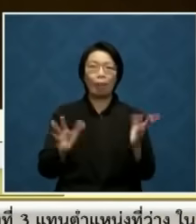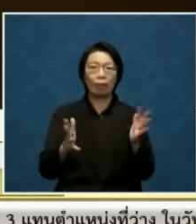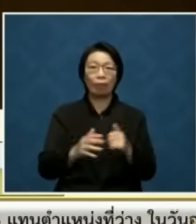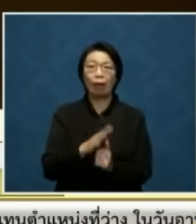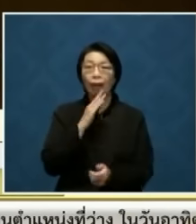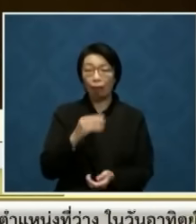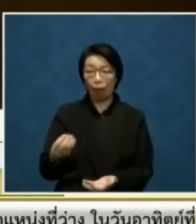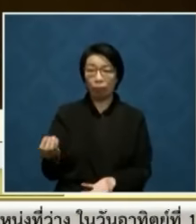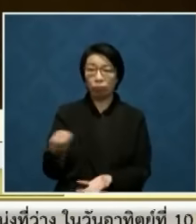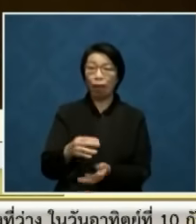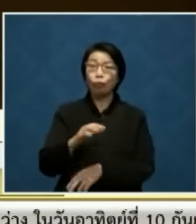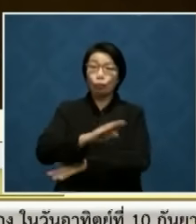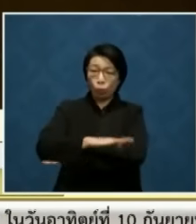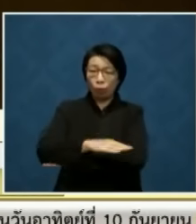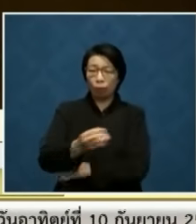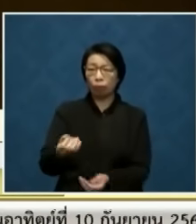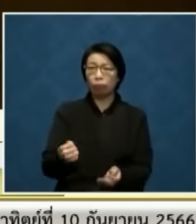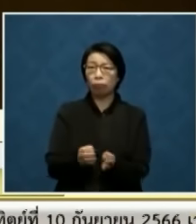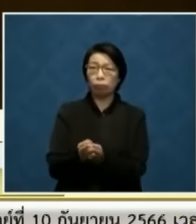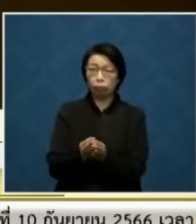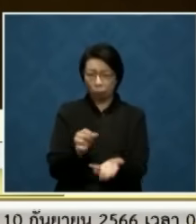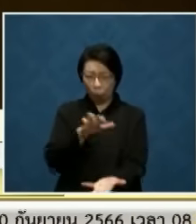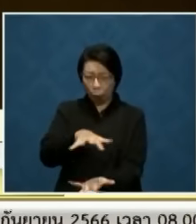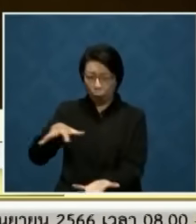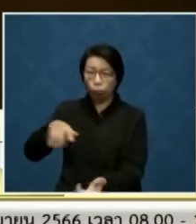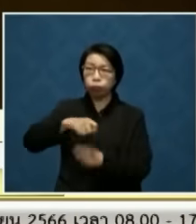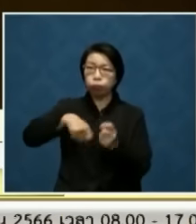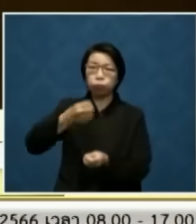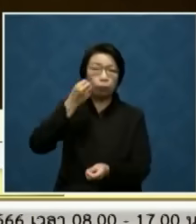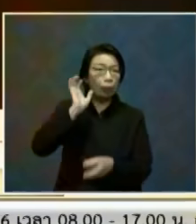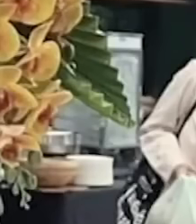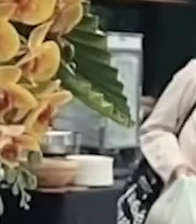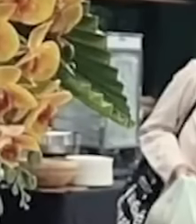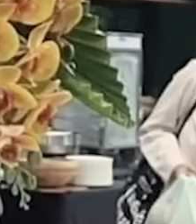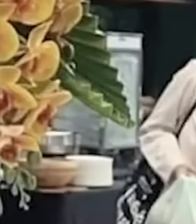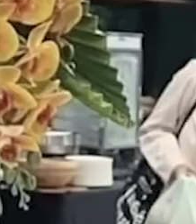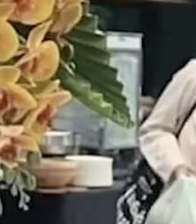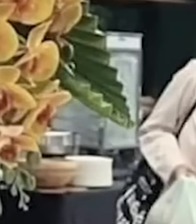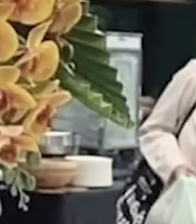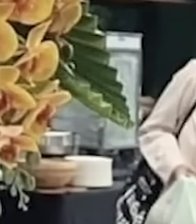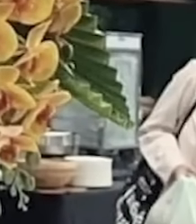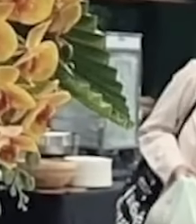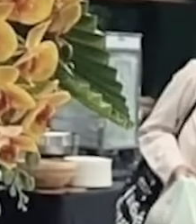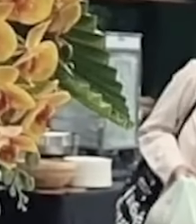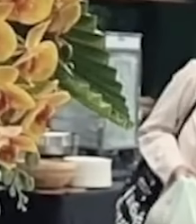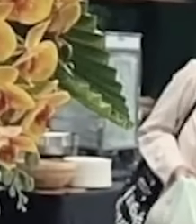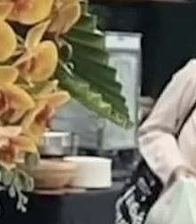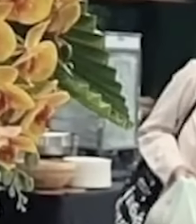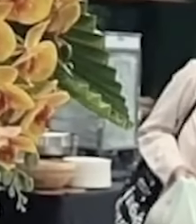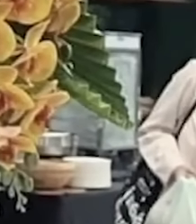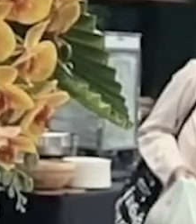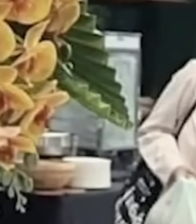เนี่ยเขาก็จะคำนวณตามจำนวนสส.วที่เข้ามาร่วมประชุมในแต่ละวันนะคะสัปดาห์นึงก็จะมีประมาณ